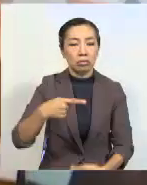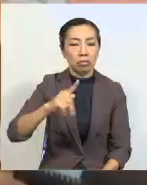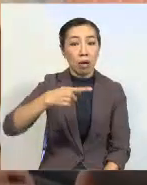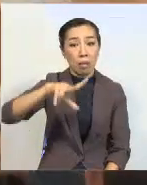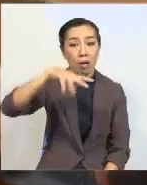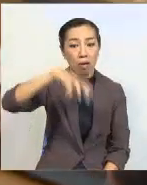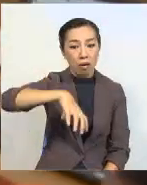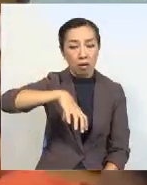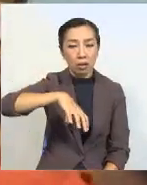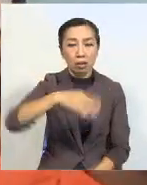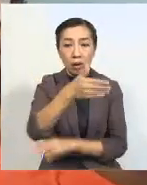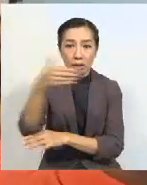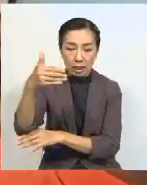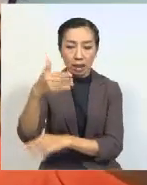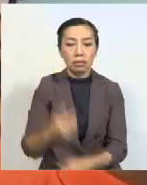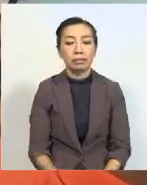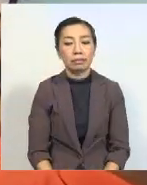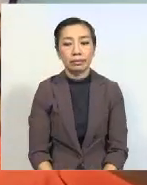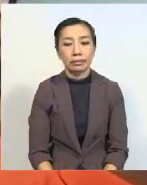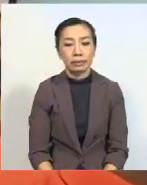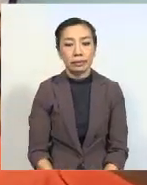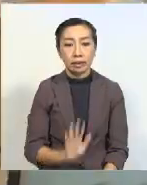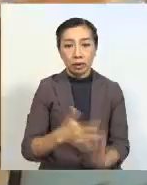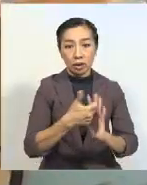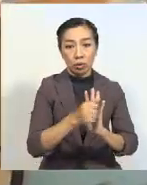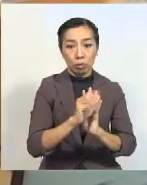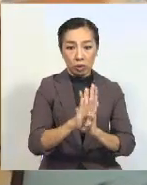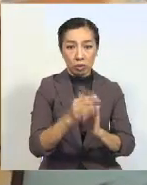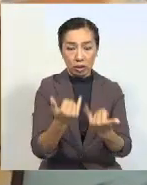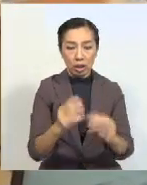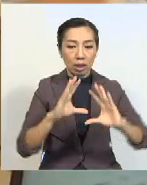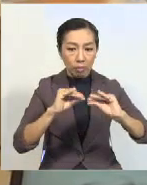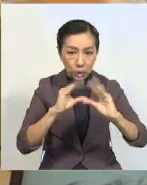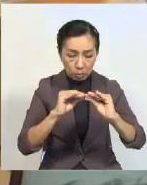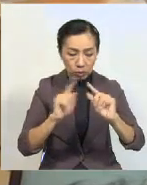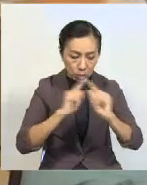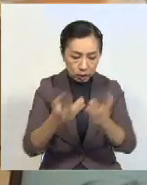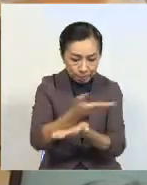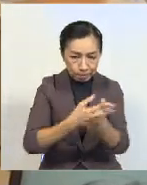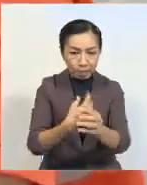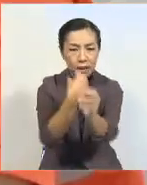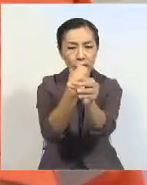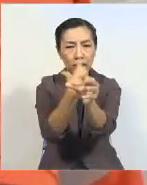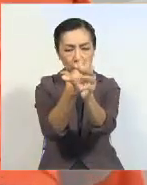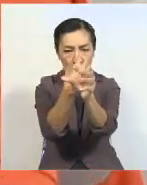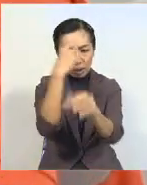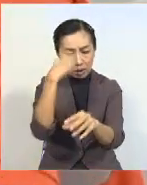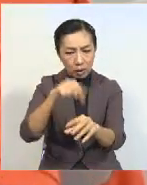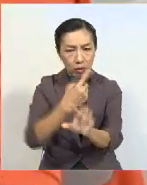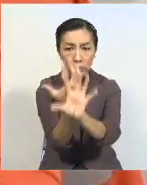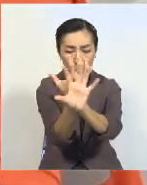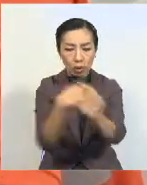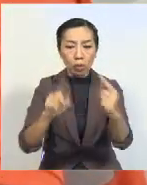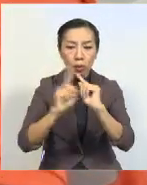สาธารณภัยแห่งชาติส่วนหน้าอุบลราชธานีได้มีการประชุมคอนเฟอเรนซ์ติดตามช่วยเหลือผู้ประสบภัยใน5